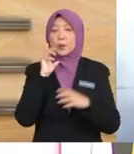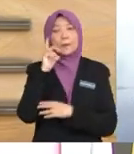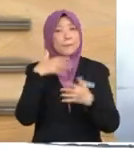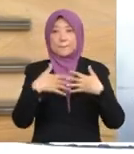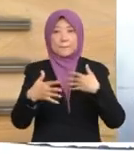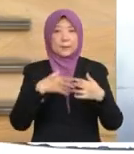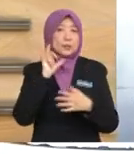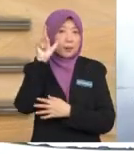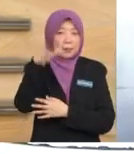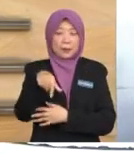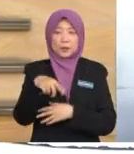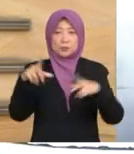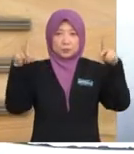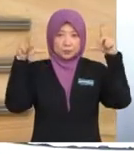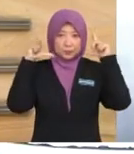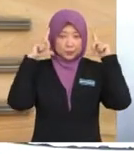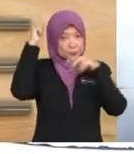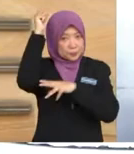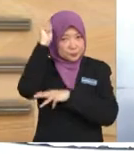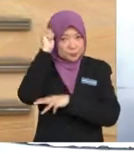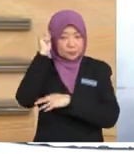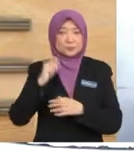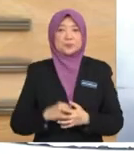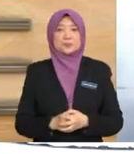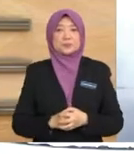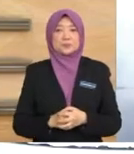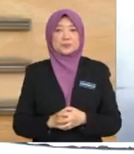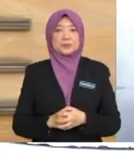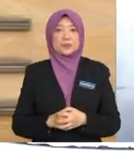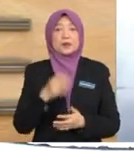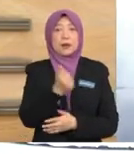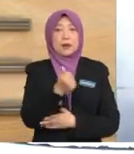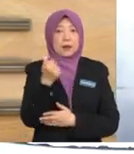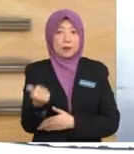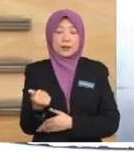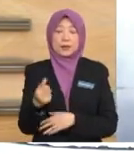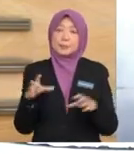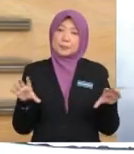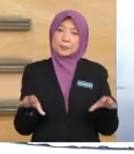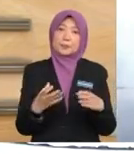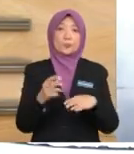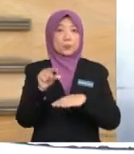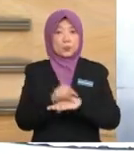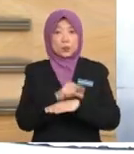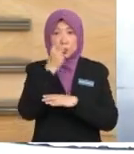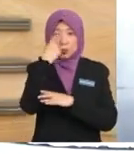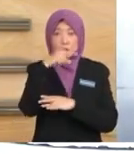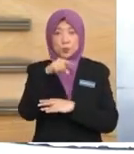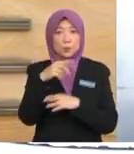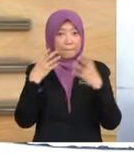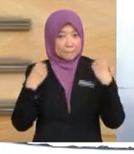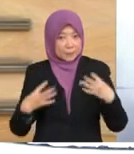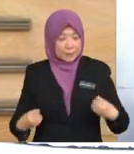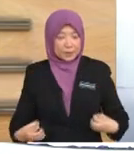ini cikgu nak perkenalkan dahulu alat-alat yang akan kita gunakan untuk menghias kek. Okey? Jom Rina